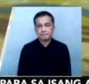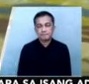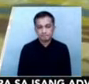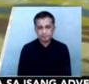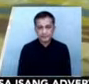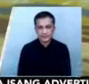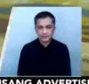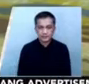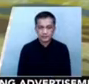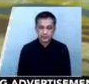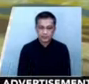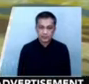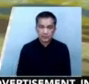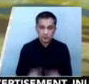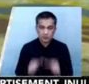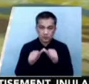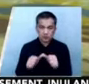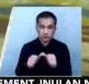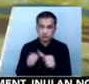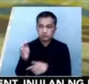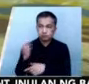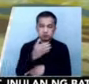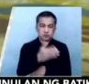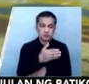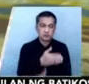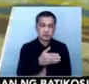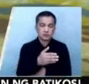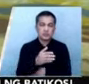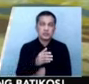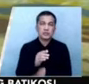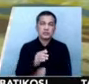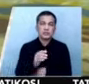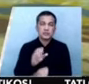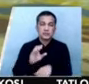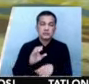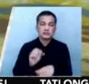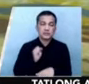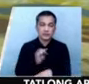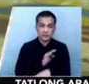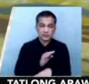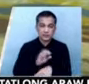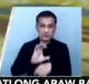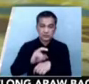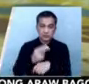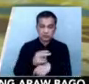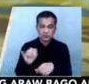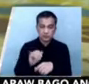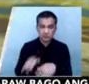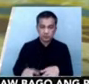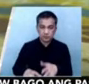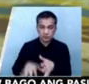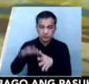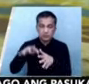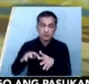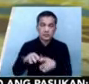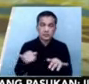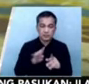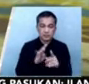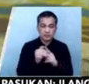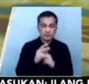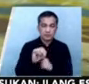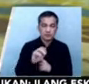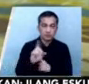Cony Patuloy ang pag-iikot ng mga tauhan ng city hall sa mga binahang barangay tulad dito sa Barangay malu Dagupan City